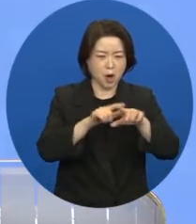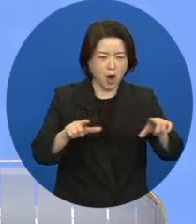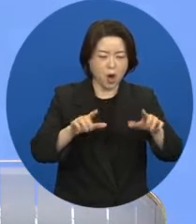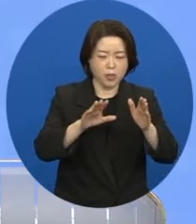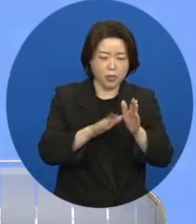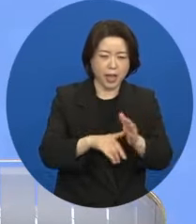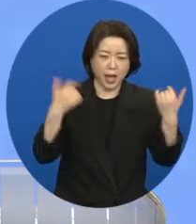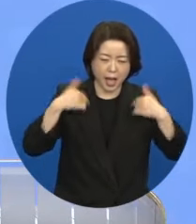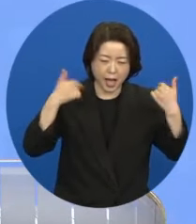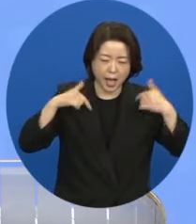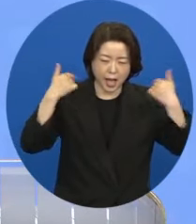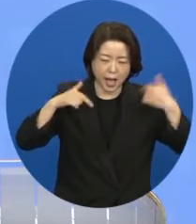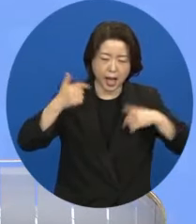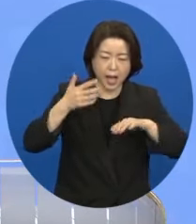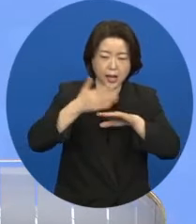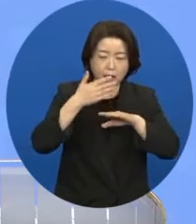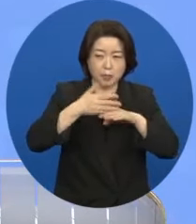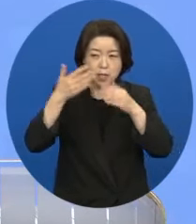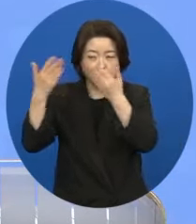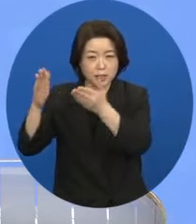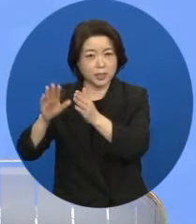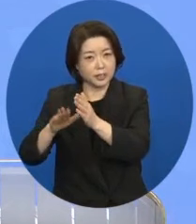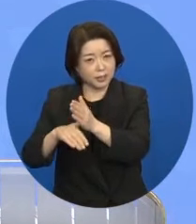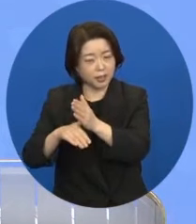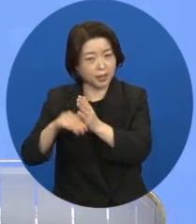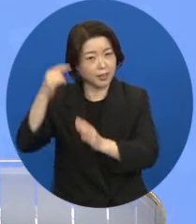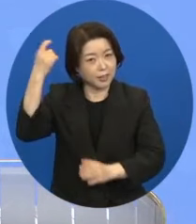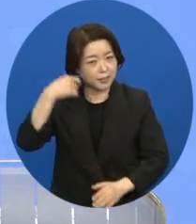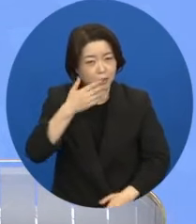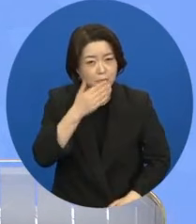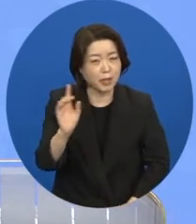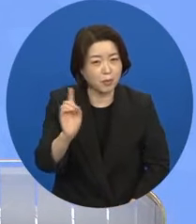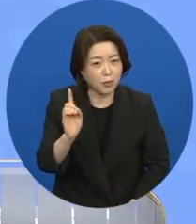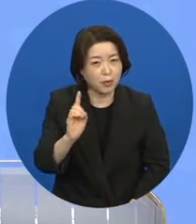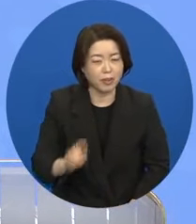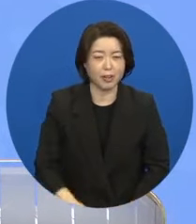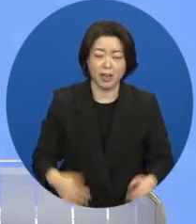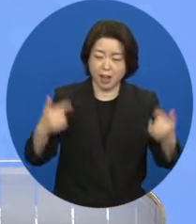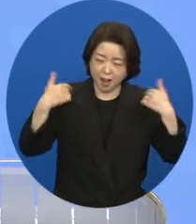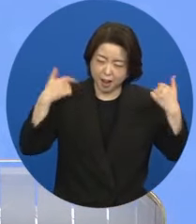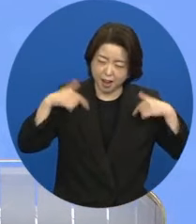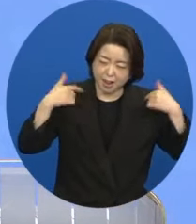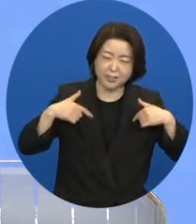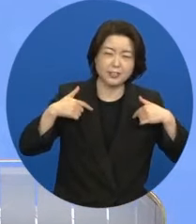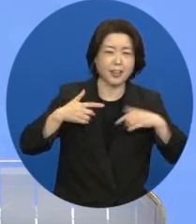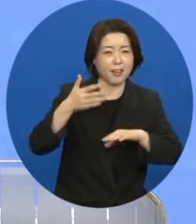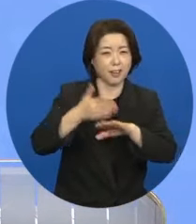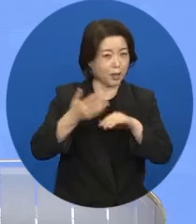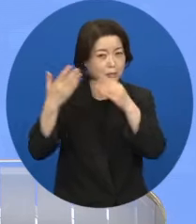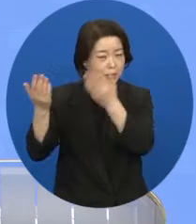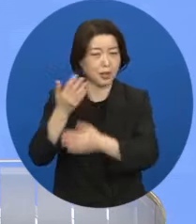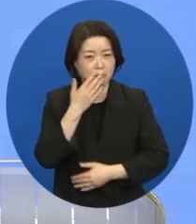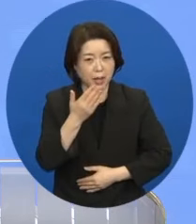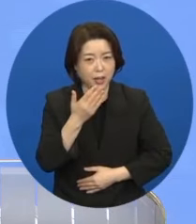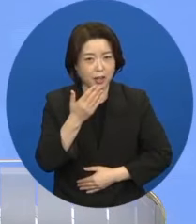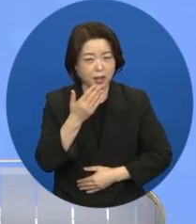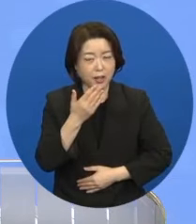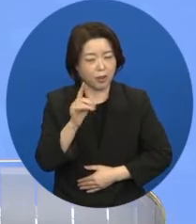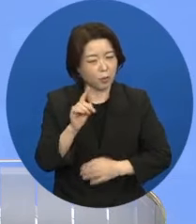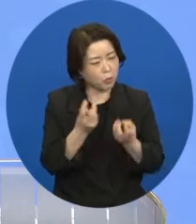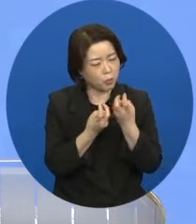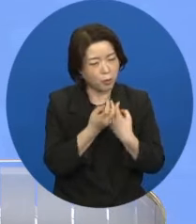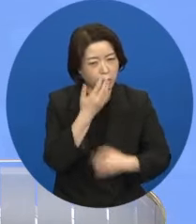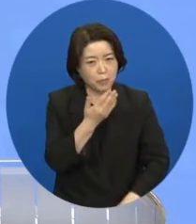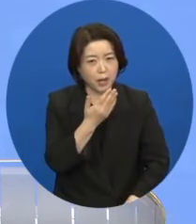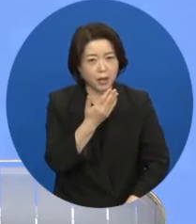때 여러분 어떻게 느끼십니까 정말 범사에 감사 하십니까 아 어떻게 범사에 감사해